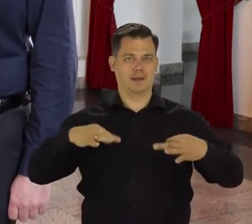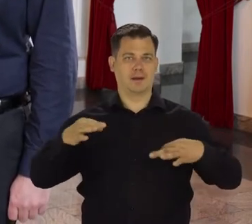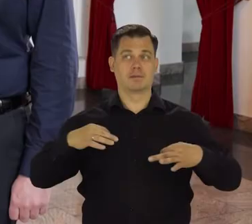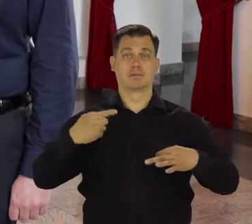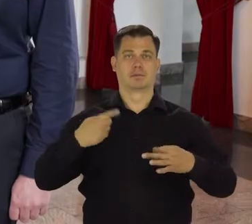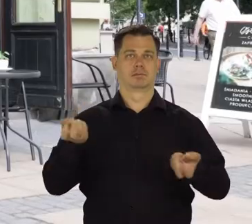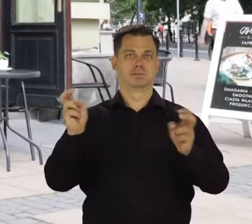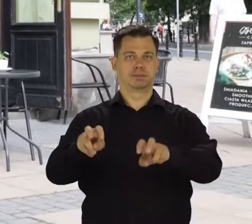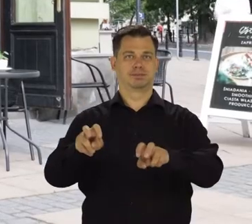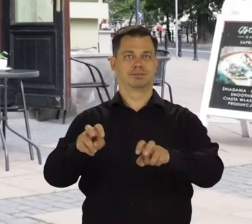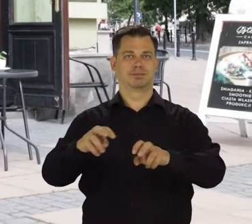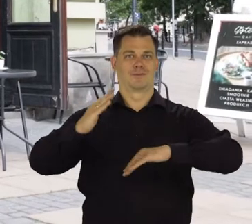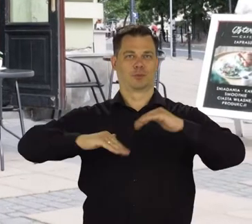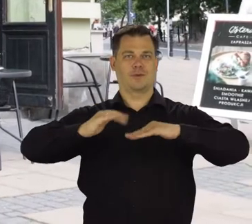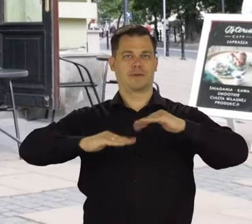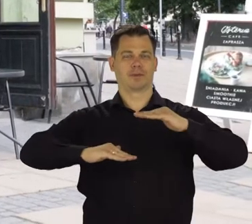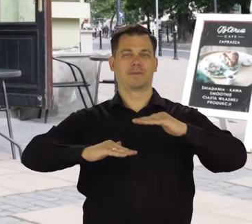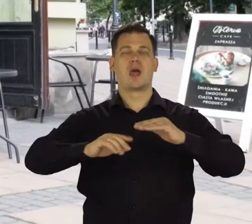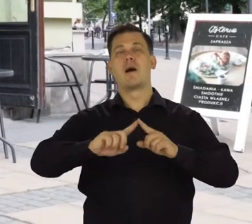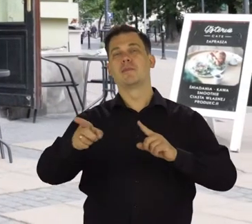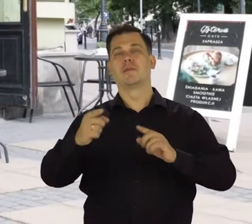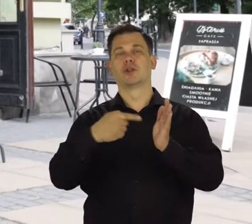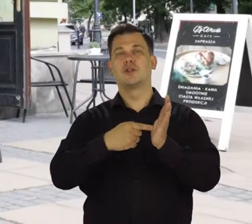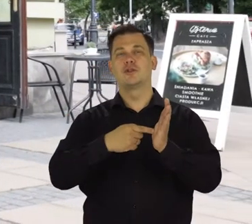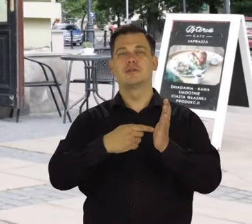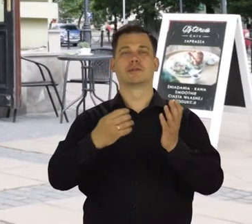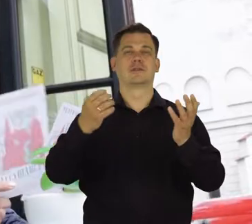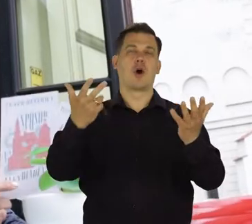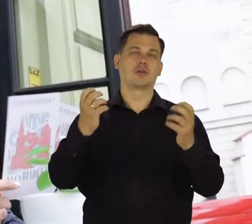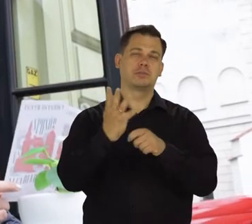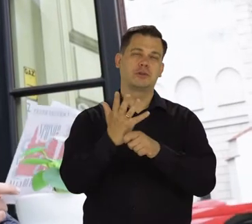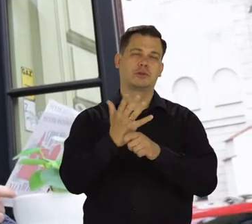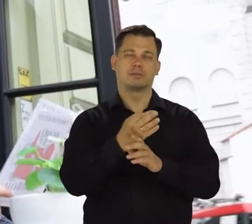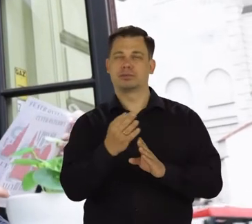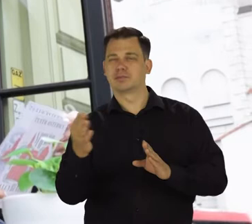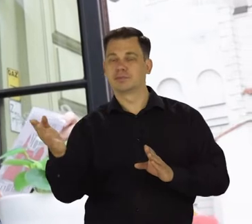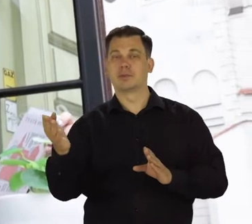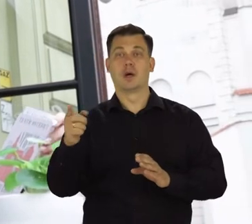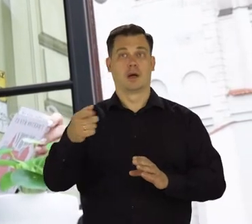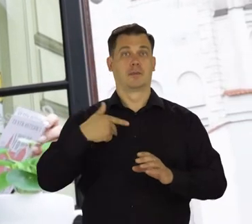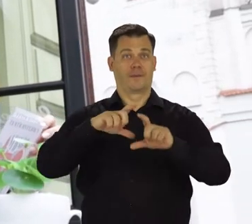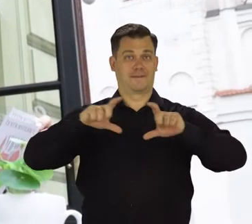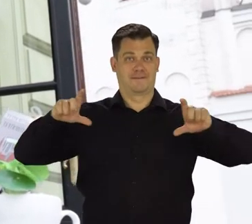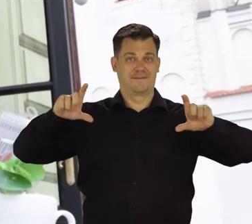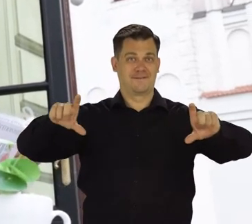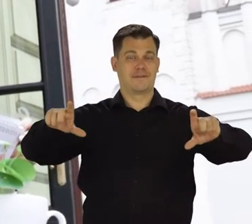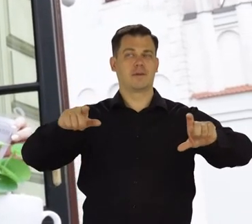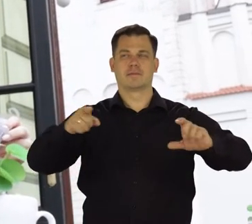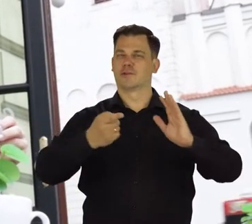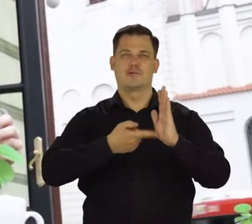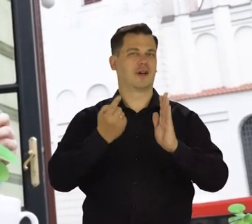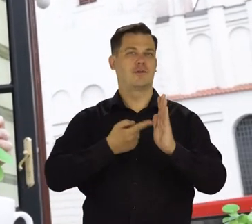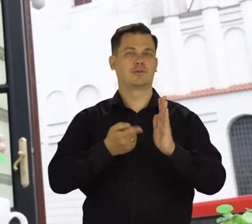cywilną, która miała na celu realizację tego obiektu. W drugiej połowie XIX wieku tego rodzaju obiekty użyteczności publicznej na ziemiach